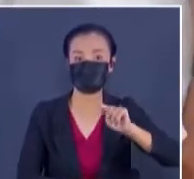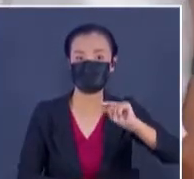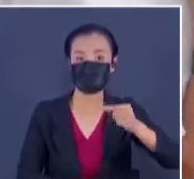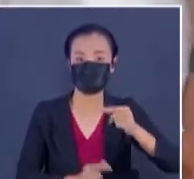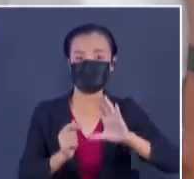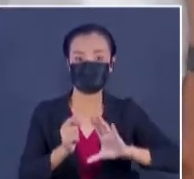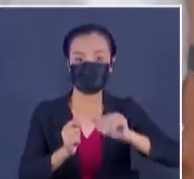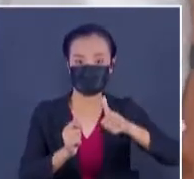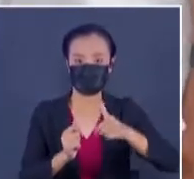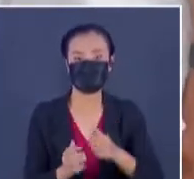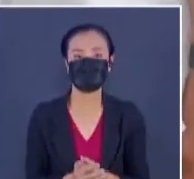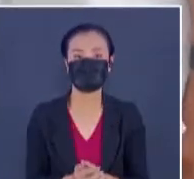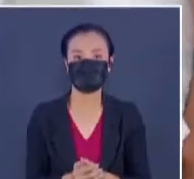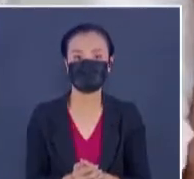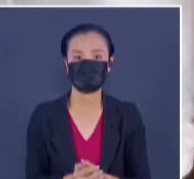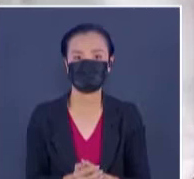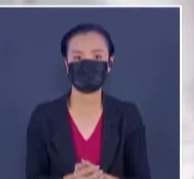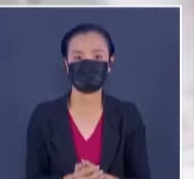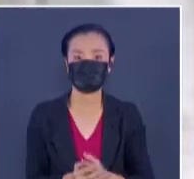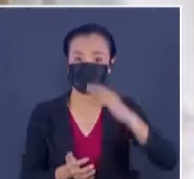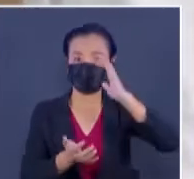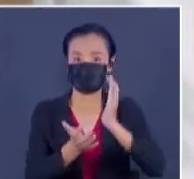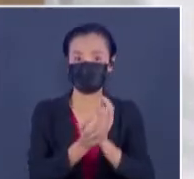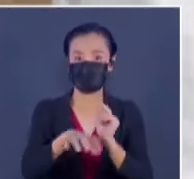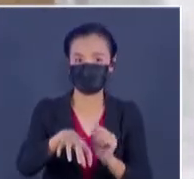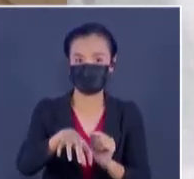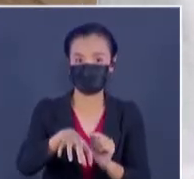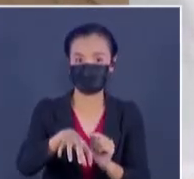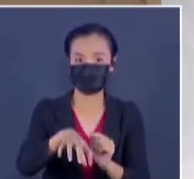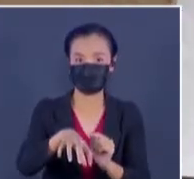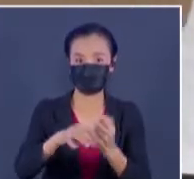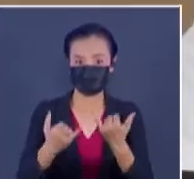ใหม่นะครับแล้วก็หนึ่งในโรงพักที่ได้รับแจ้งความ